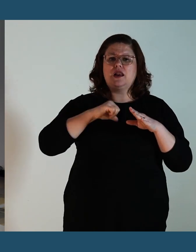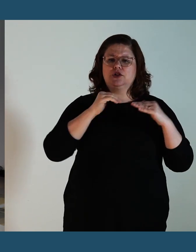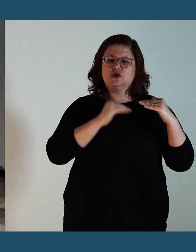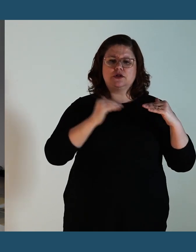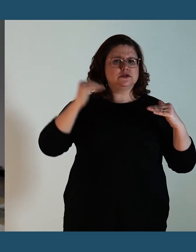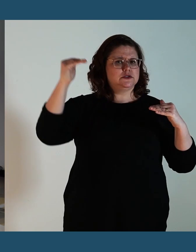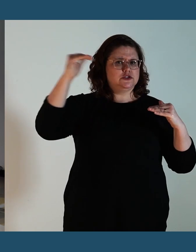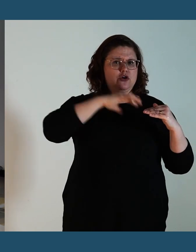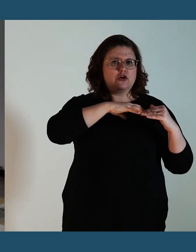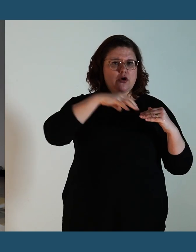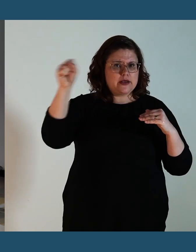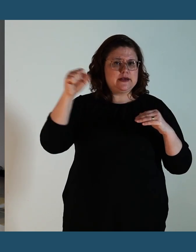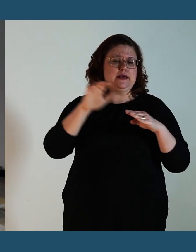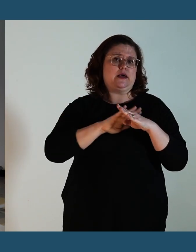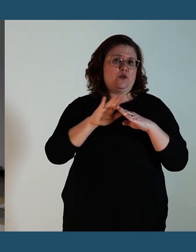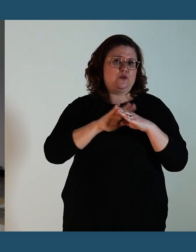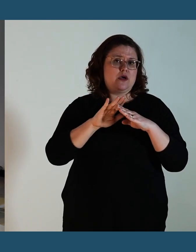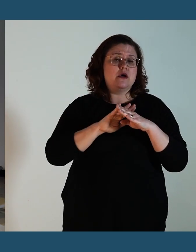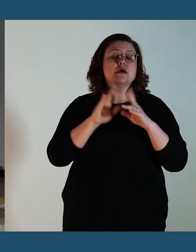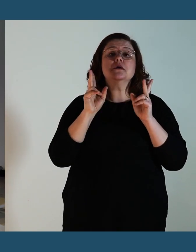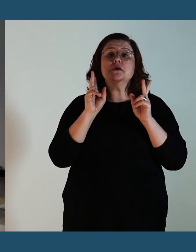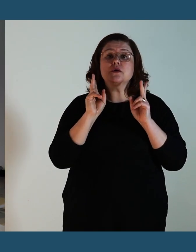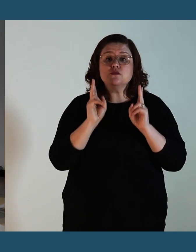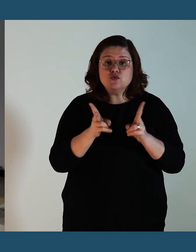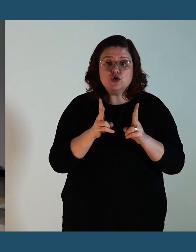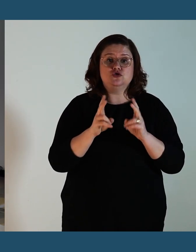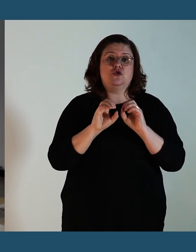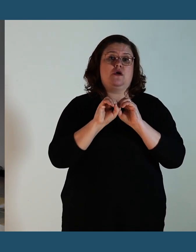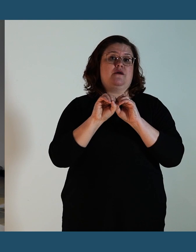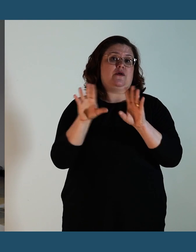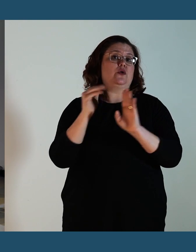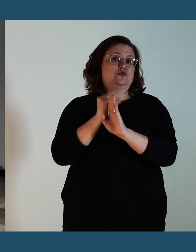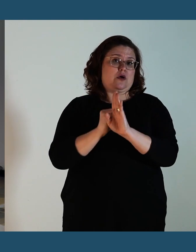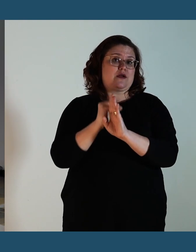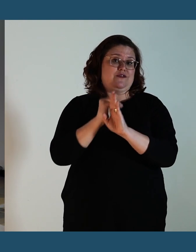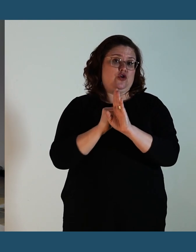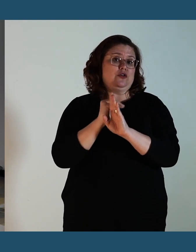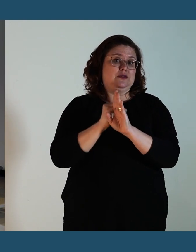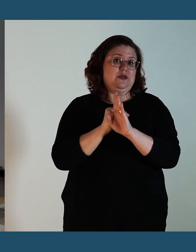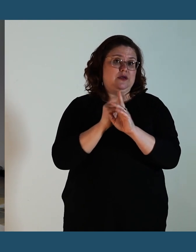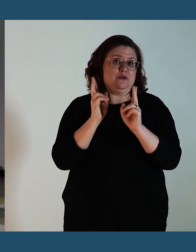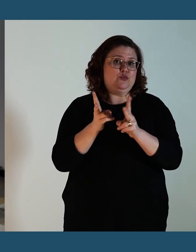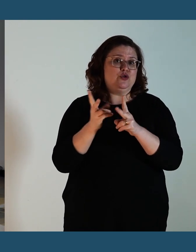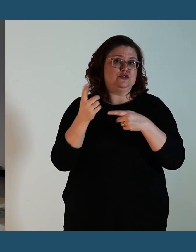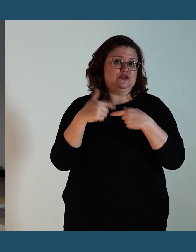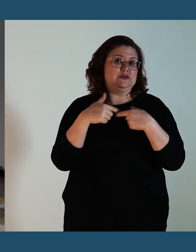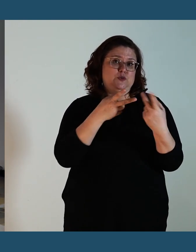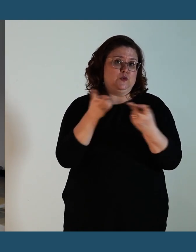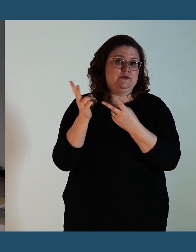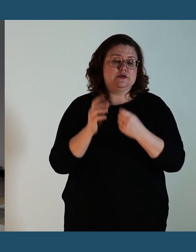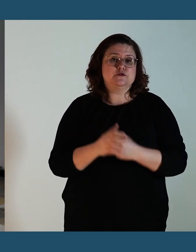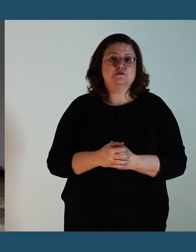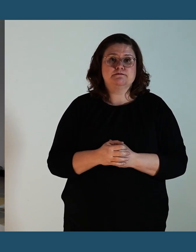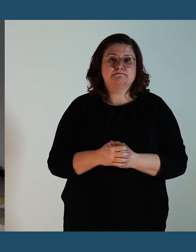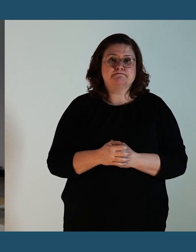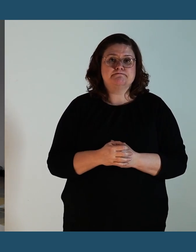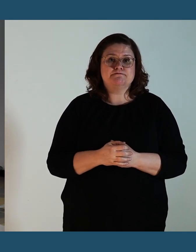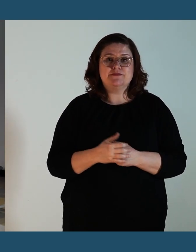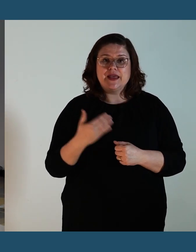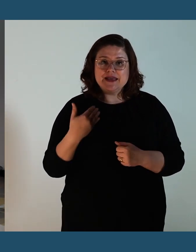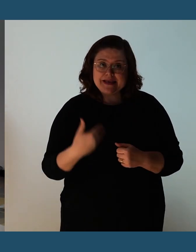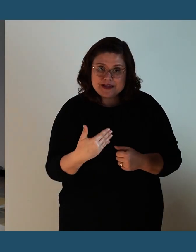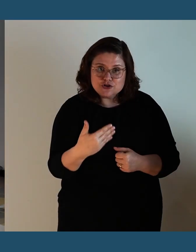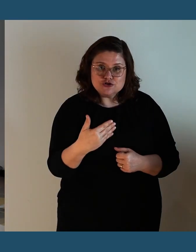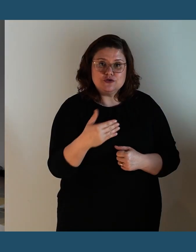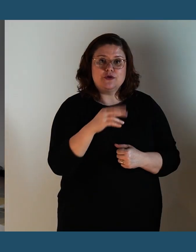tasoilla ja siihen sitten lisätä myös nämä vaikutusten arvioinnit, mitkä liittyvät sitten yhdenvertaisuuskysymyksiin. Kiitos. Sitten